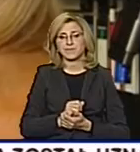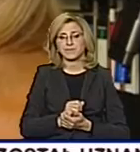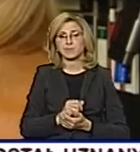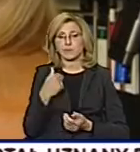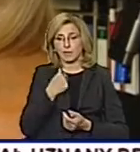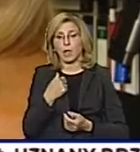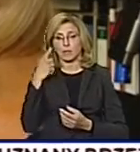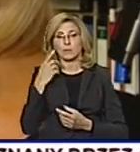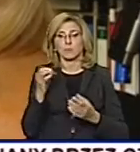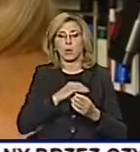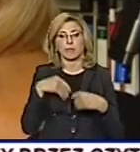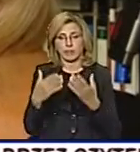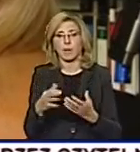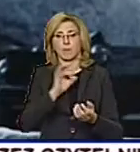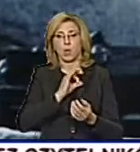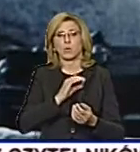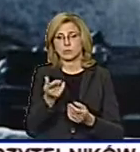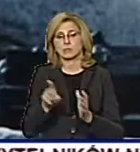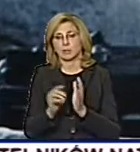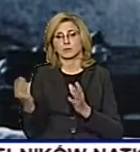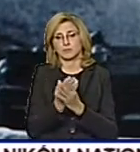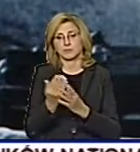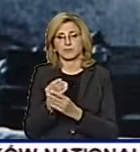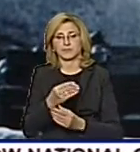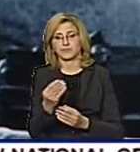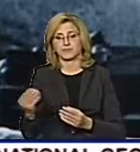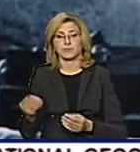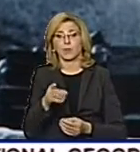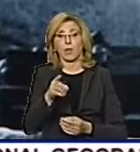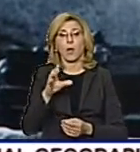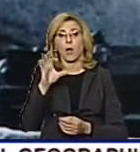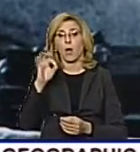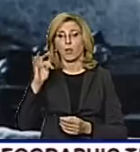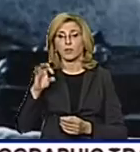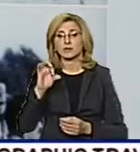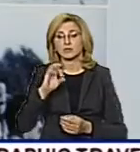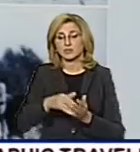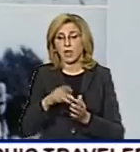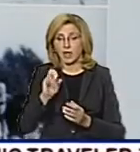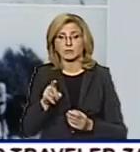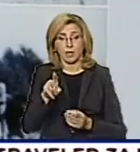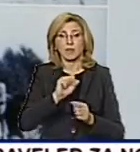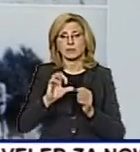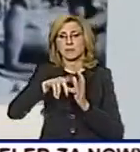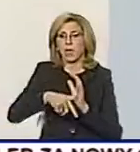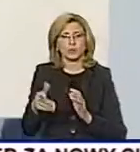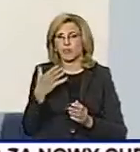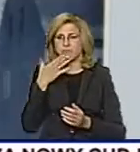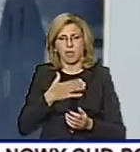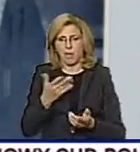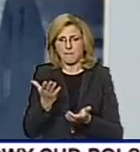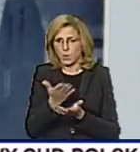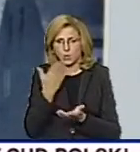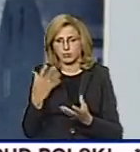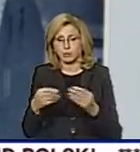zaczęłam przenosić, udostępniać na swojej stronie. Na stronie Old Sieradz jest miasto, którego już nie ma. Na